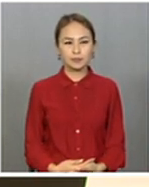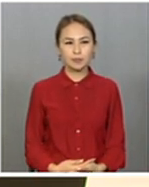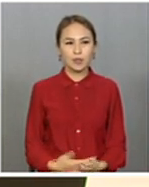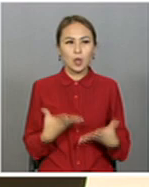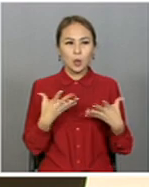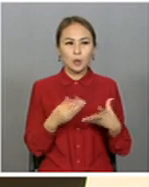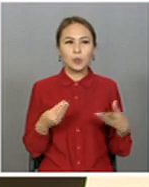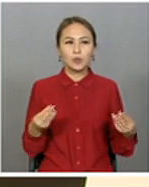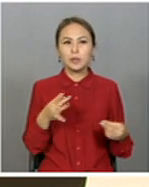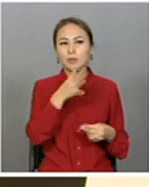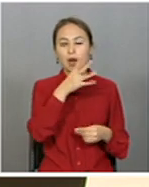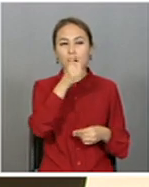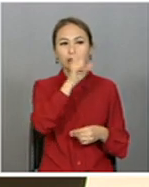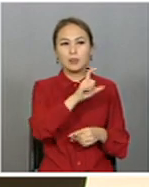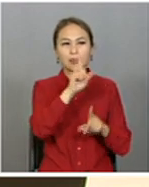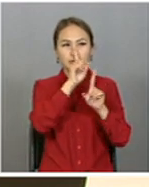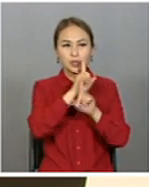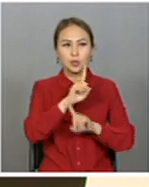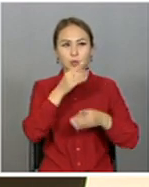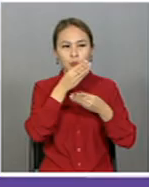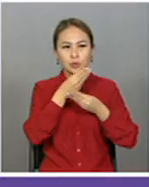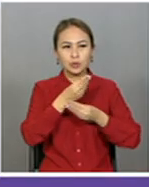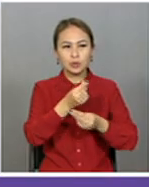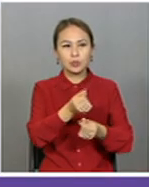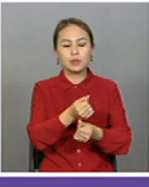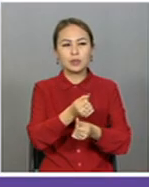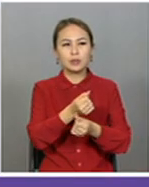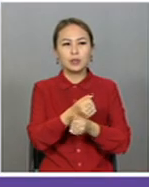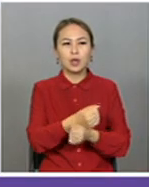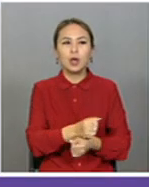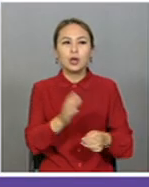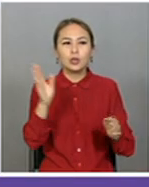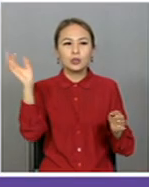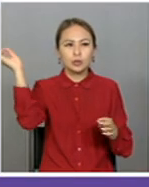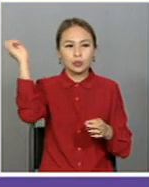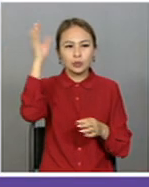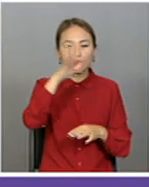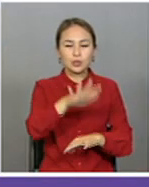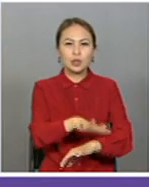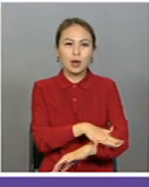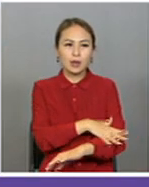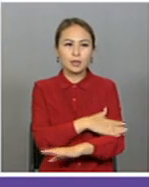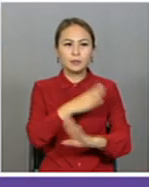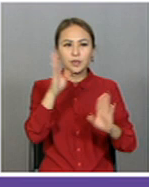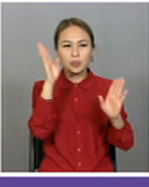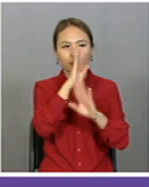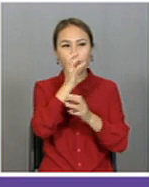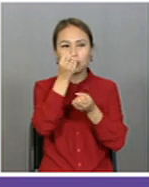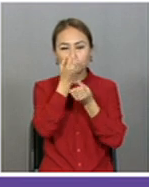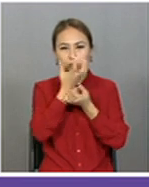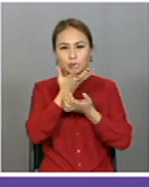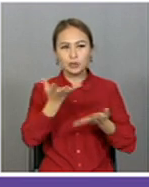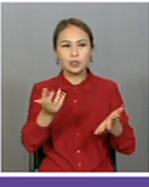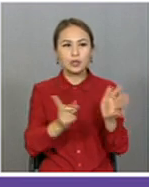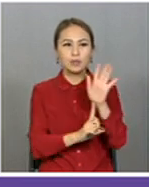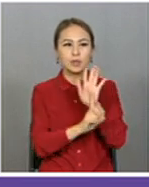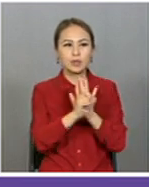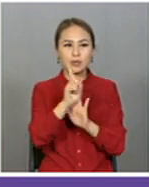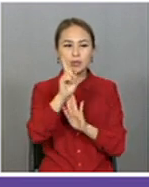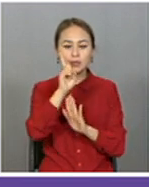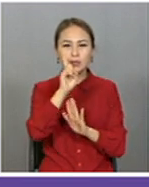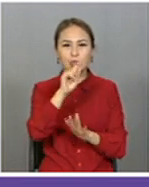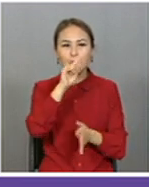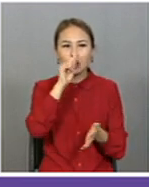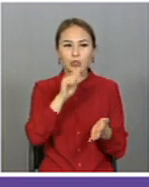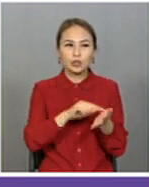Көктем мезгілі адамға ерекше көңіл күй сыйлайды. Күн ұзарып, табиғат гүлдене